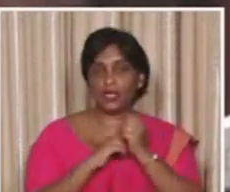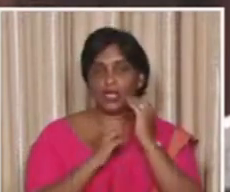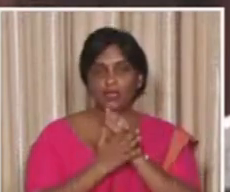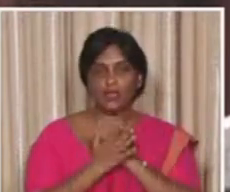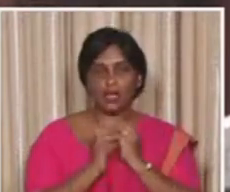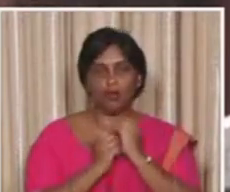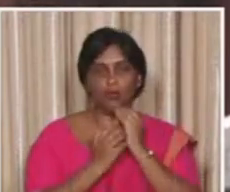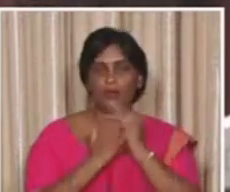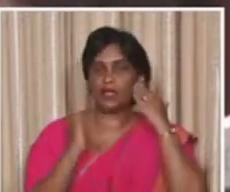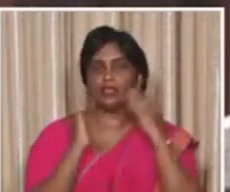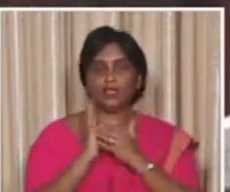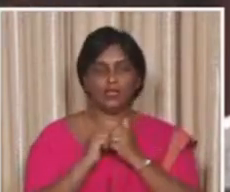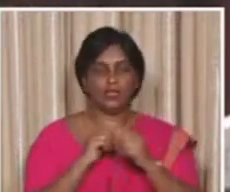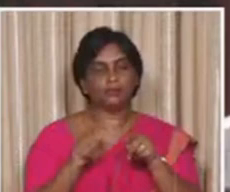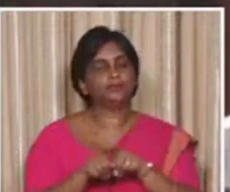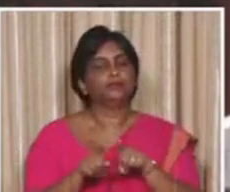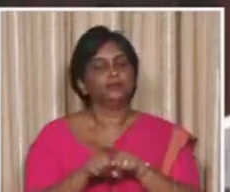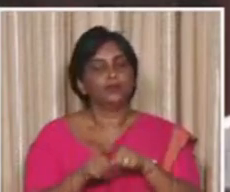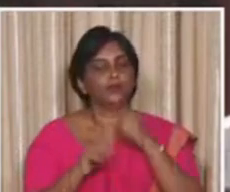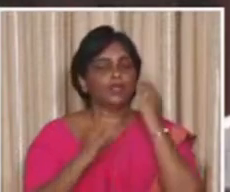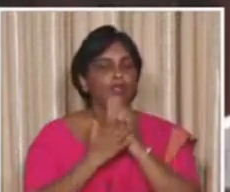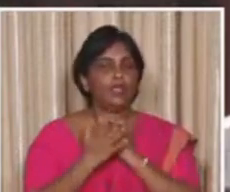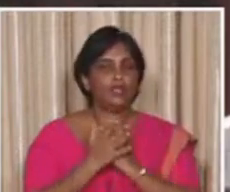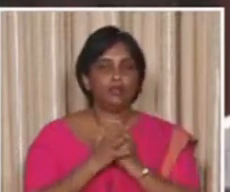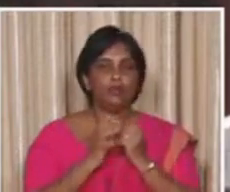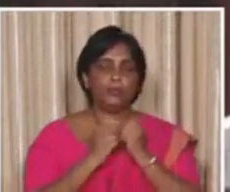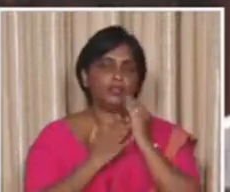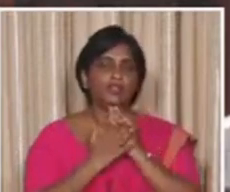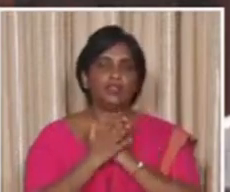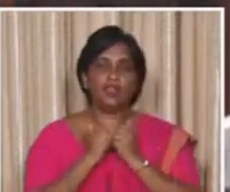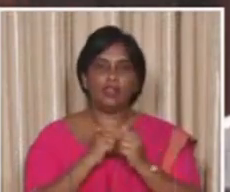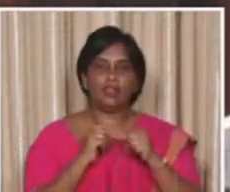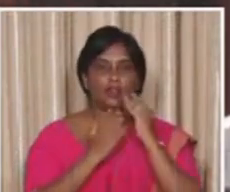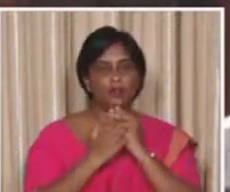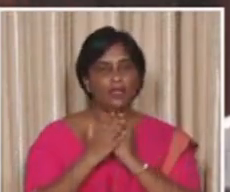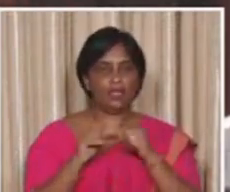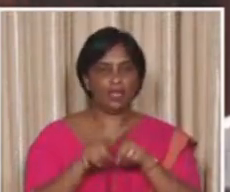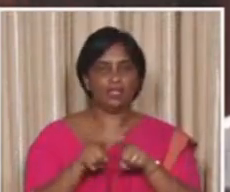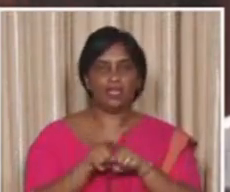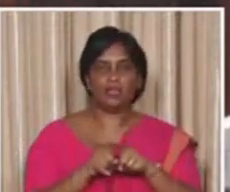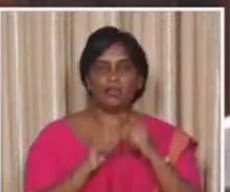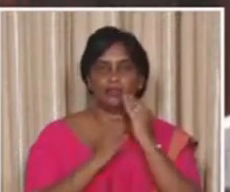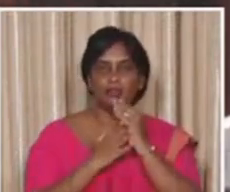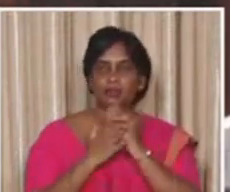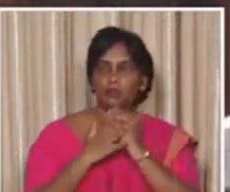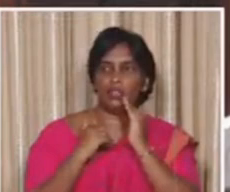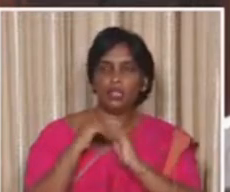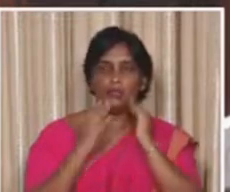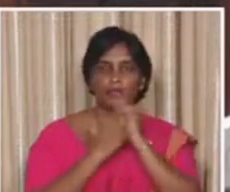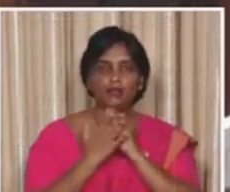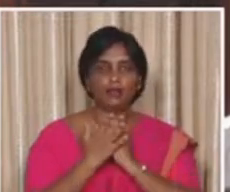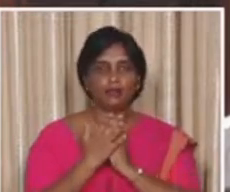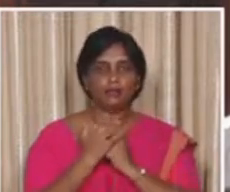நாலாவது ஒரு விமான நிலையத்தை கட்டுறதை பேசுகிறார். அப்ப இவ்வாறான ஒரு வரவு செலவு திட்டத்திலே தமிழ் பேசும் பாராளுமன்ற உறுப்பினர்கள், பிரதானமாக